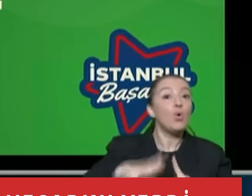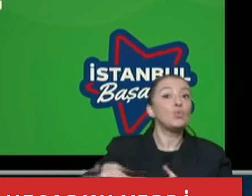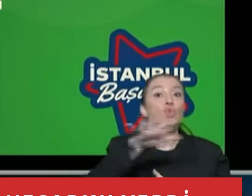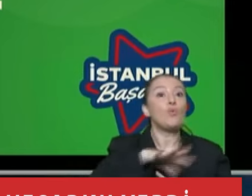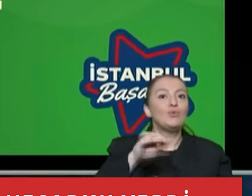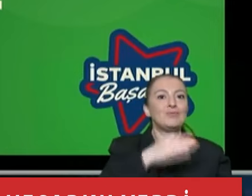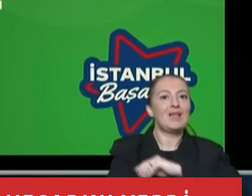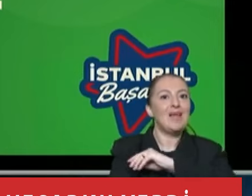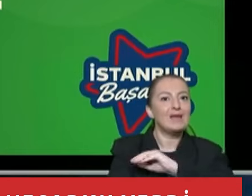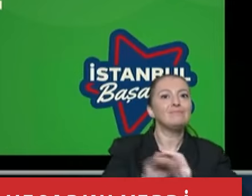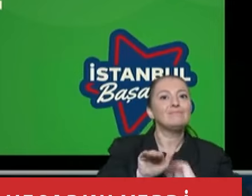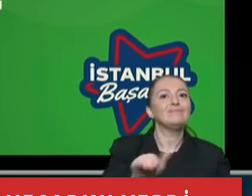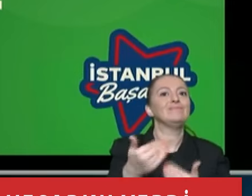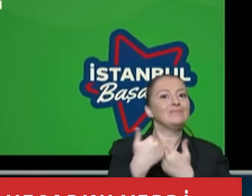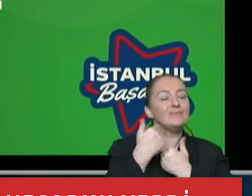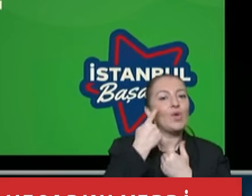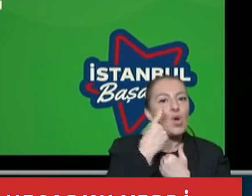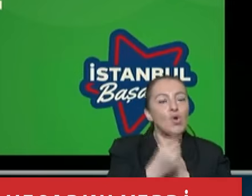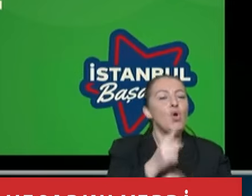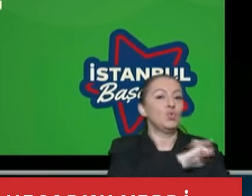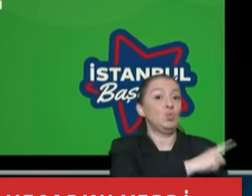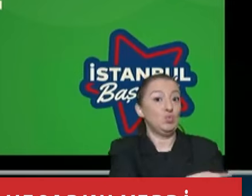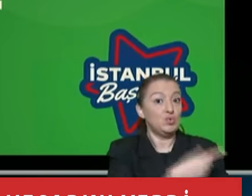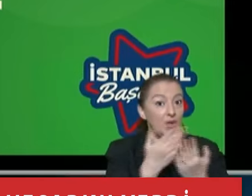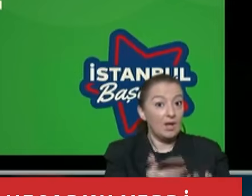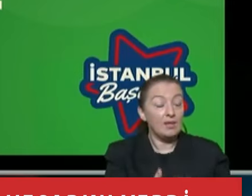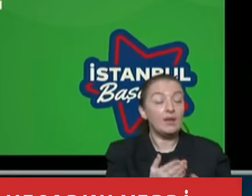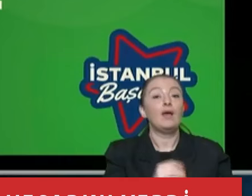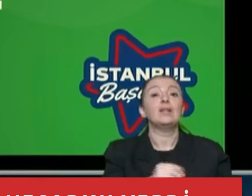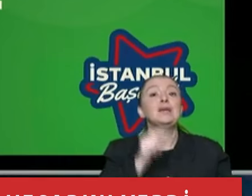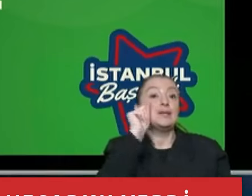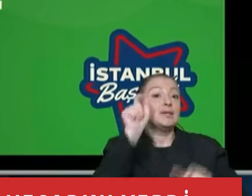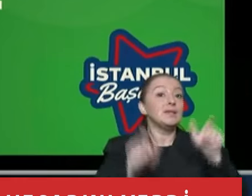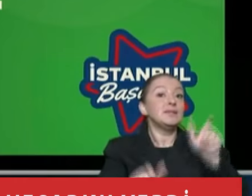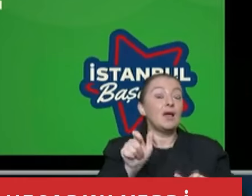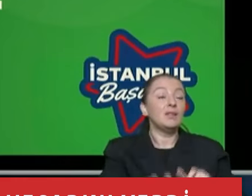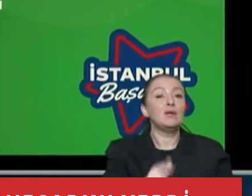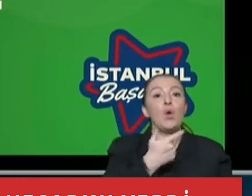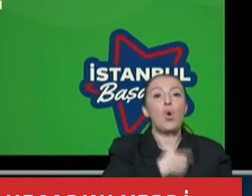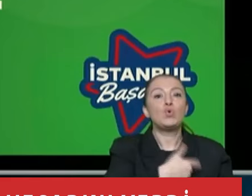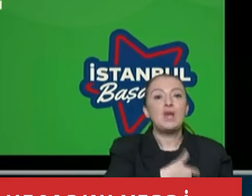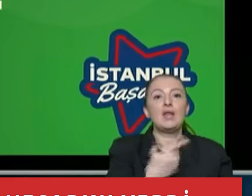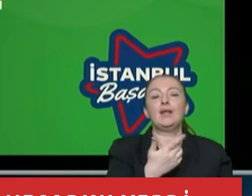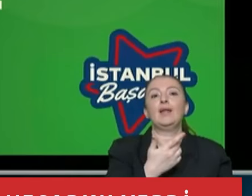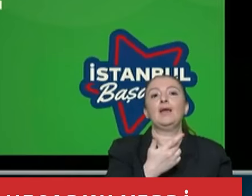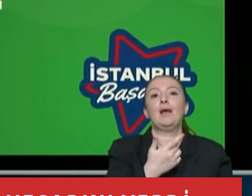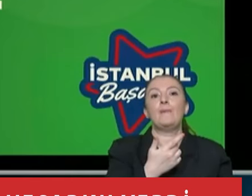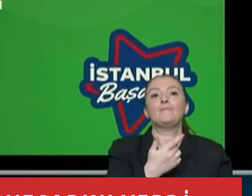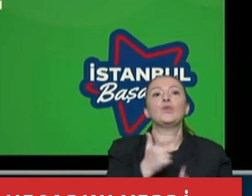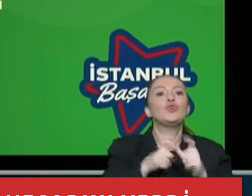dayanışmayı güçlendiren ve böylece insanların özellikle yaş Özellikle sosyal destek